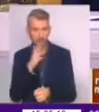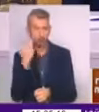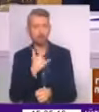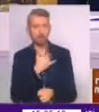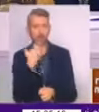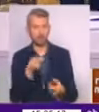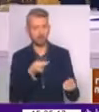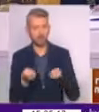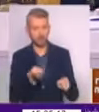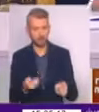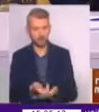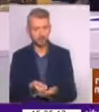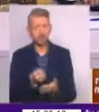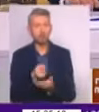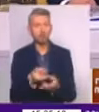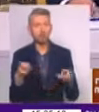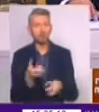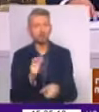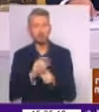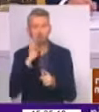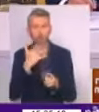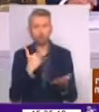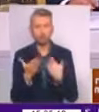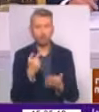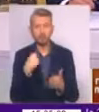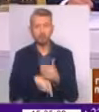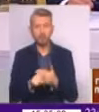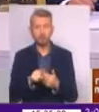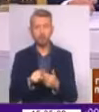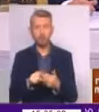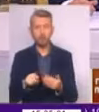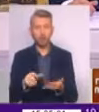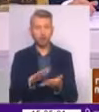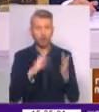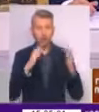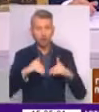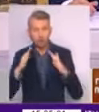влади. Тому до цього треба дуже серйозно ставитися, бо руїни і незгоди